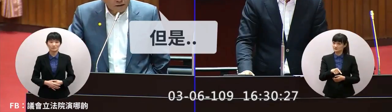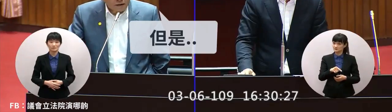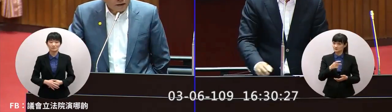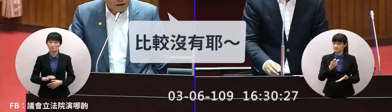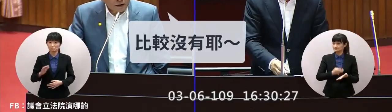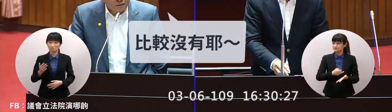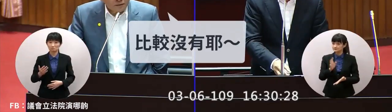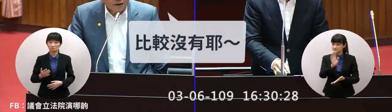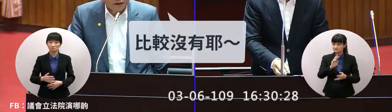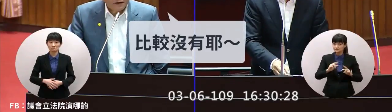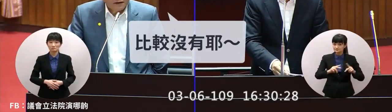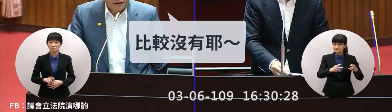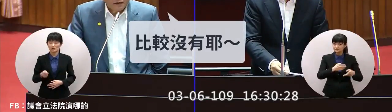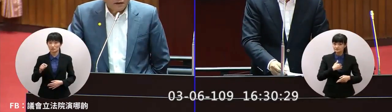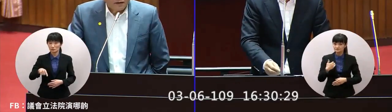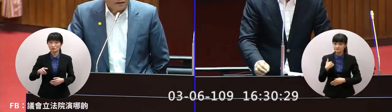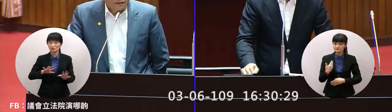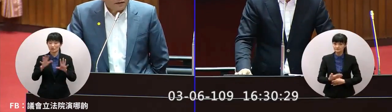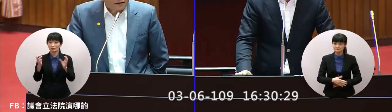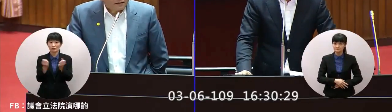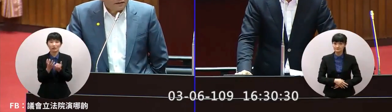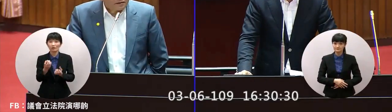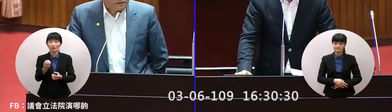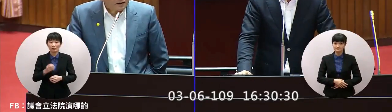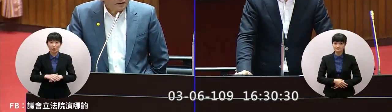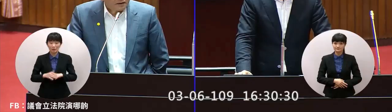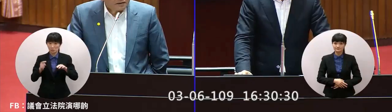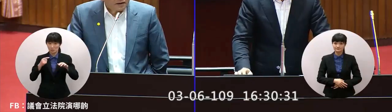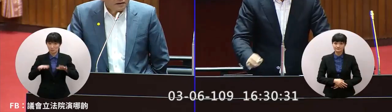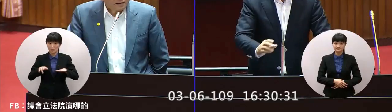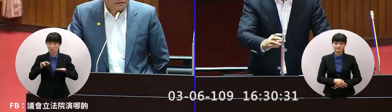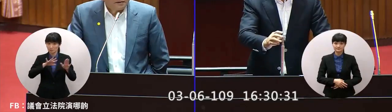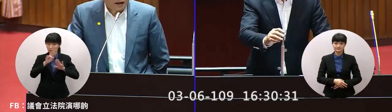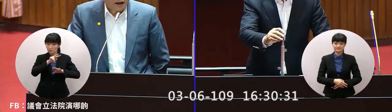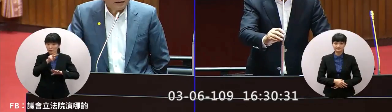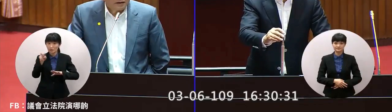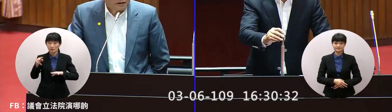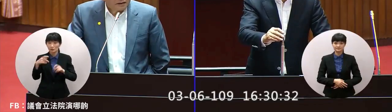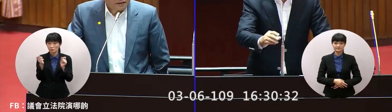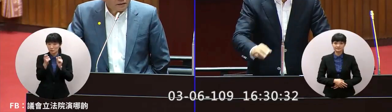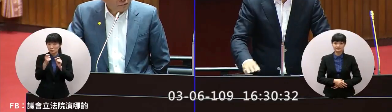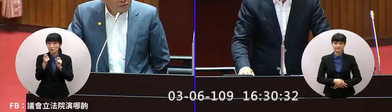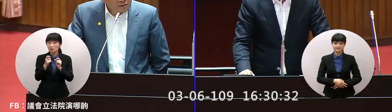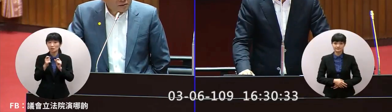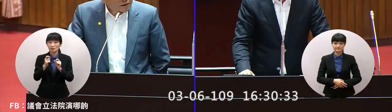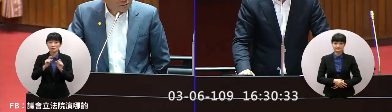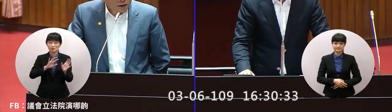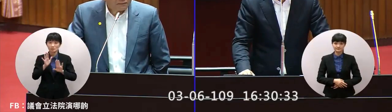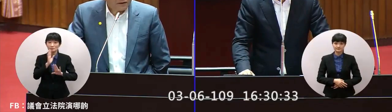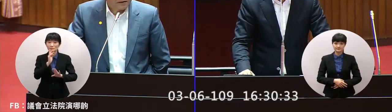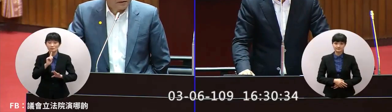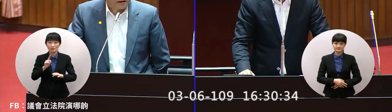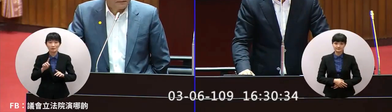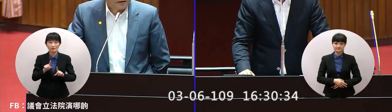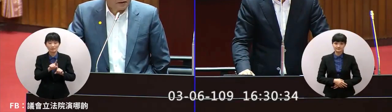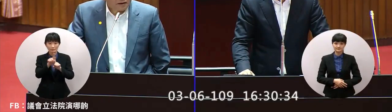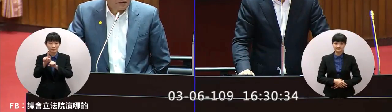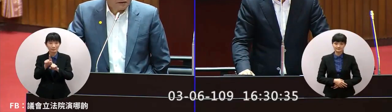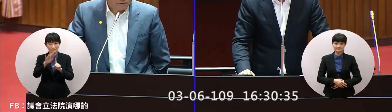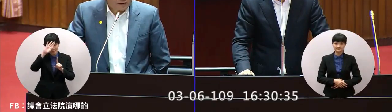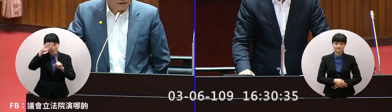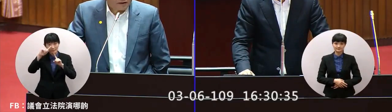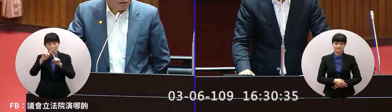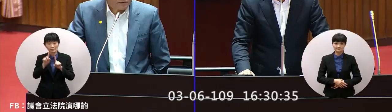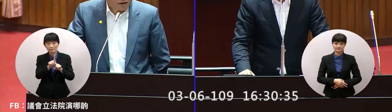是较无呢，吼，因为你要看即马吼，上近几个案吼，我们都是在陪病的上面